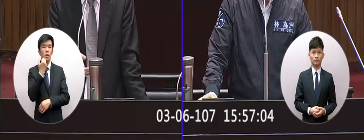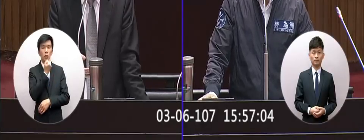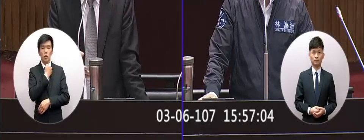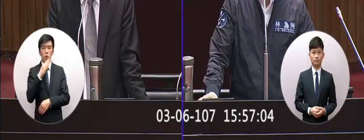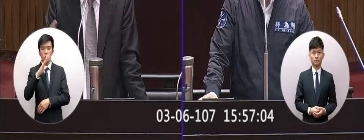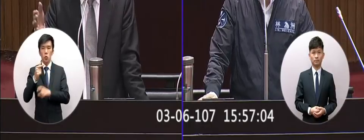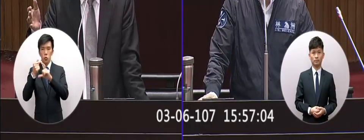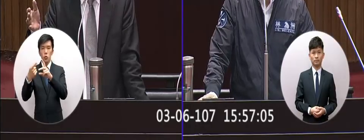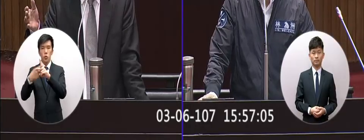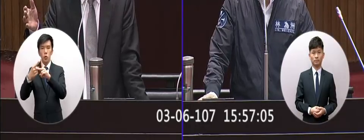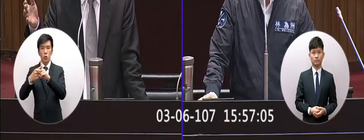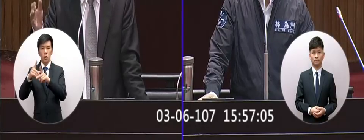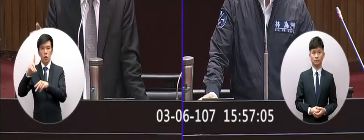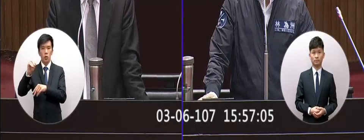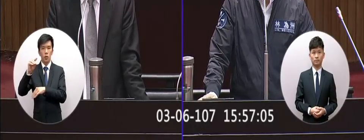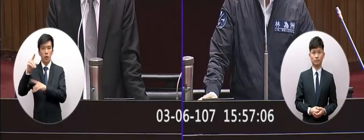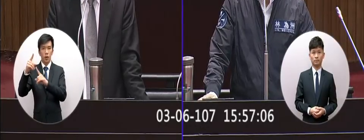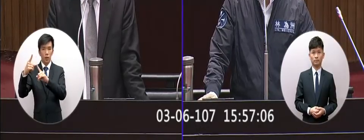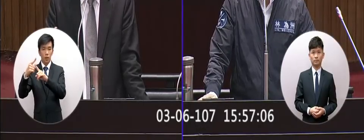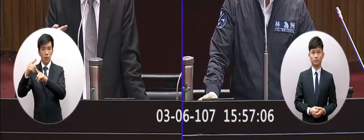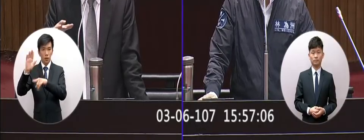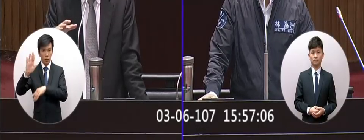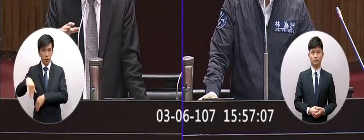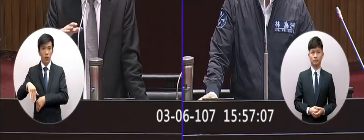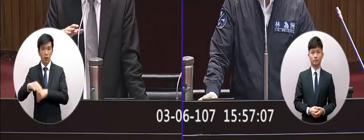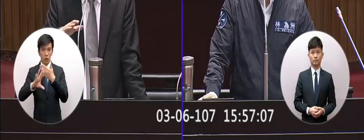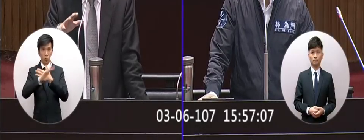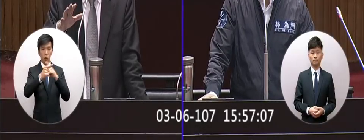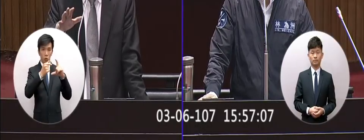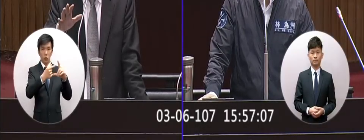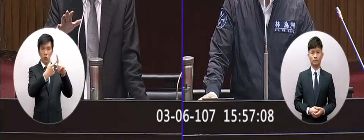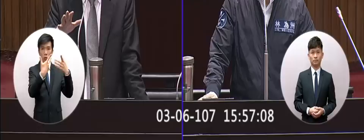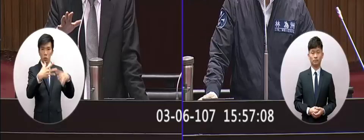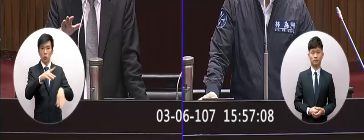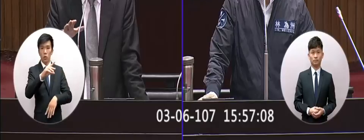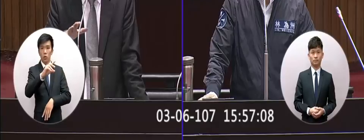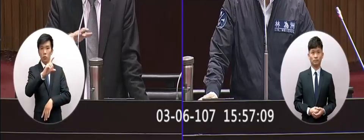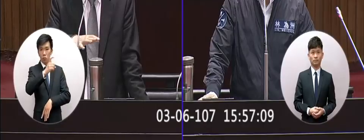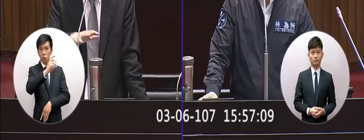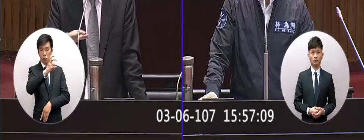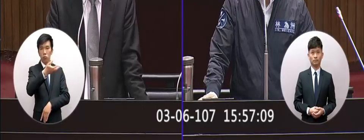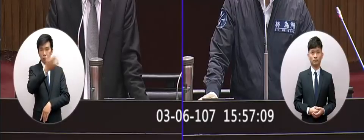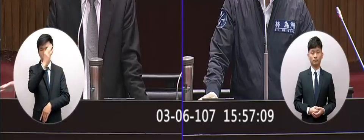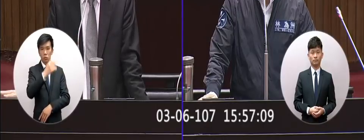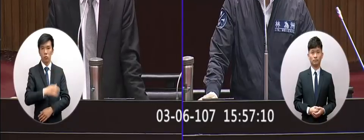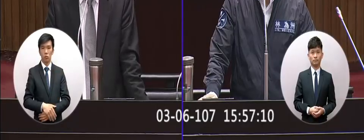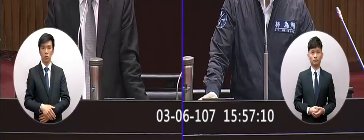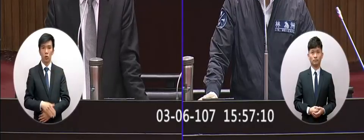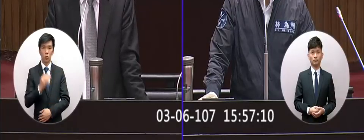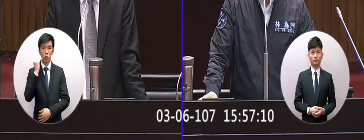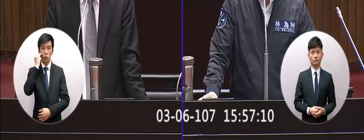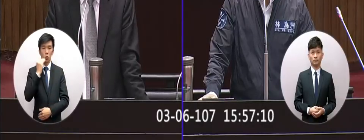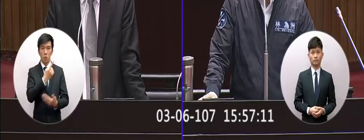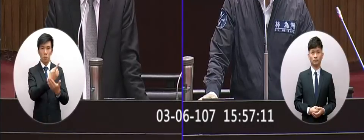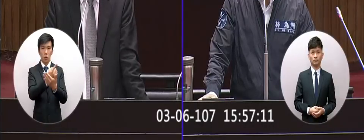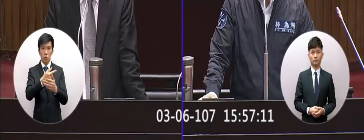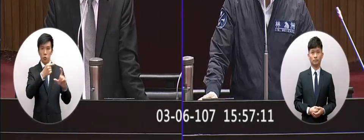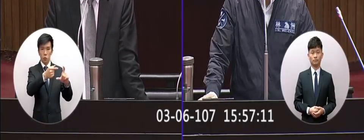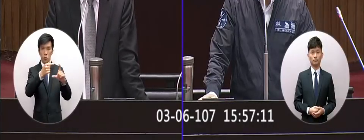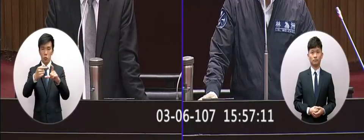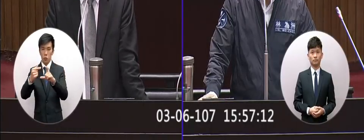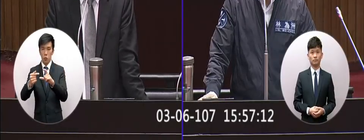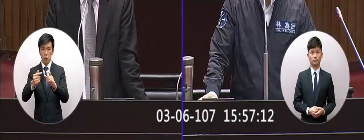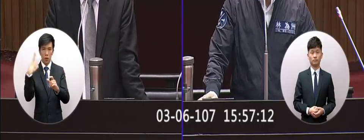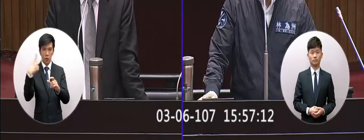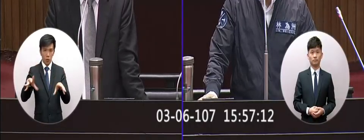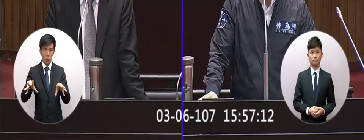右，那有些呢是20-30万人。那其实行政区划完呢，也可以让有一些行政区可以